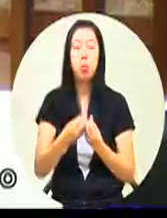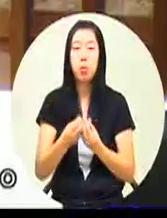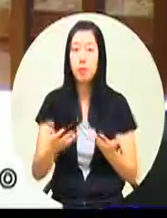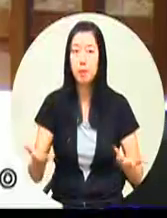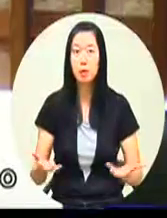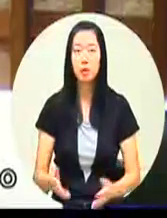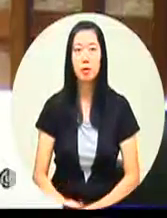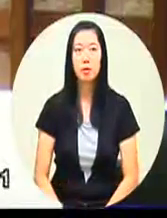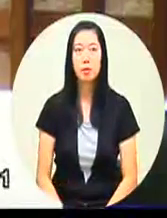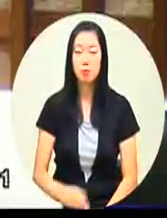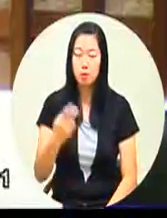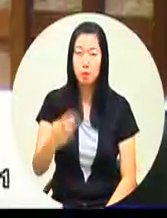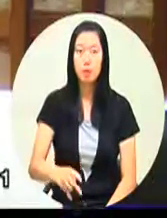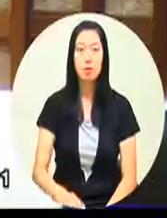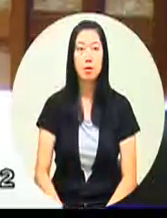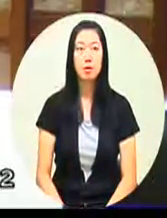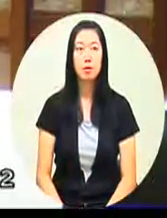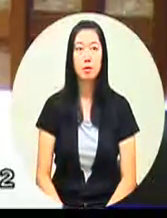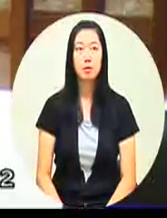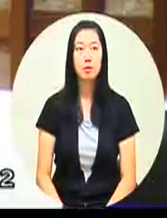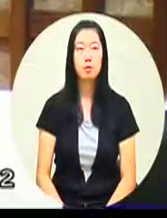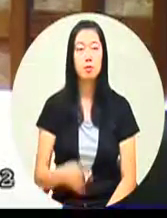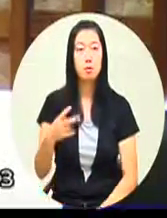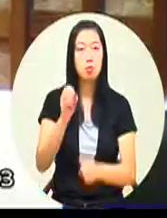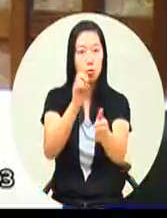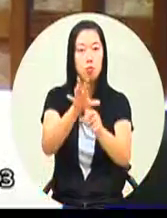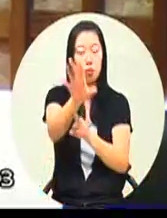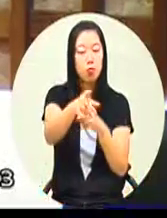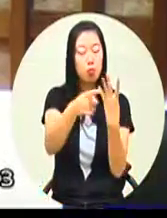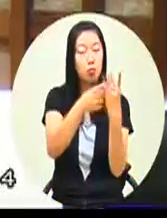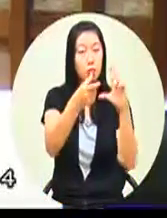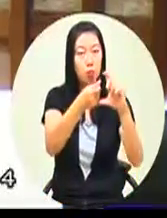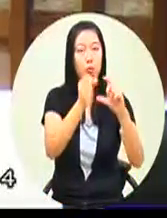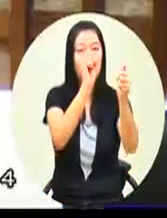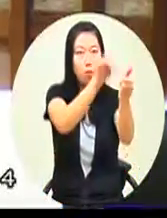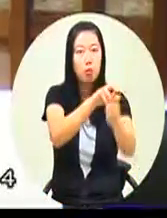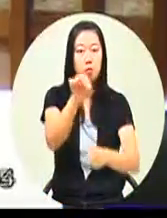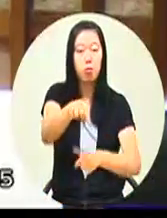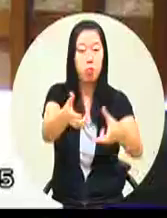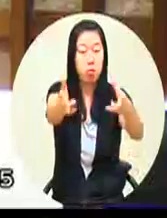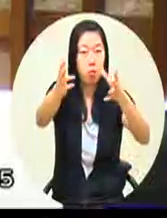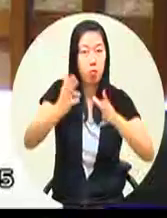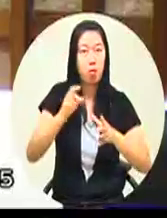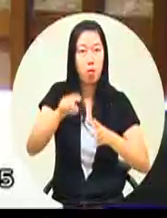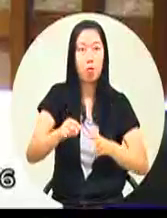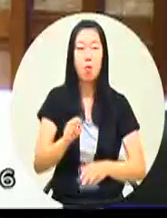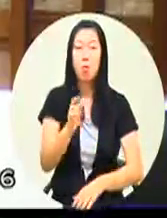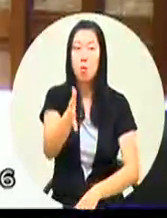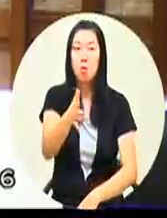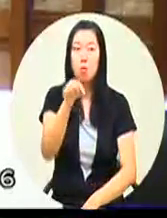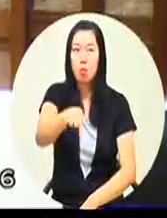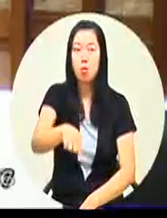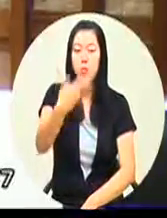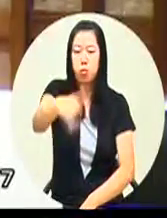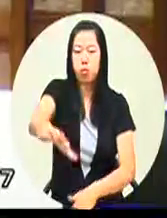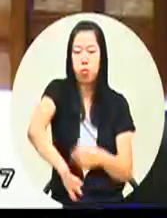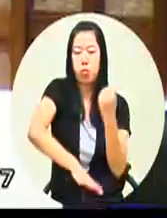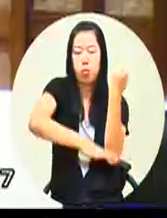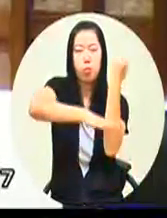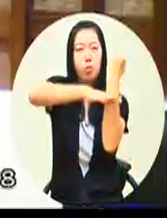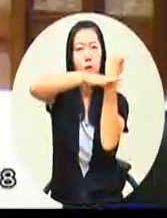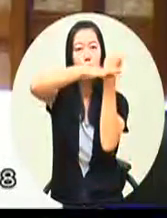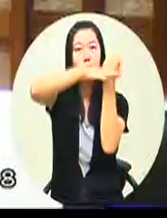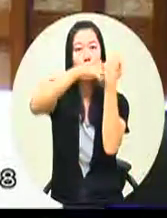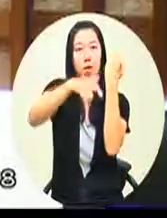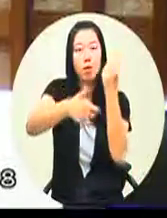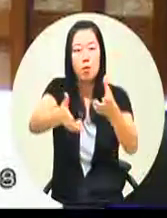出人命。搁再讲，一只我那要讲着农业局，迄个去吊桥是安怎？甲伊讲淹水，淹来